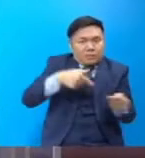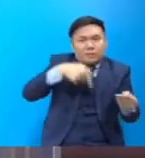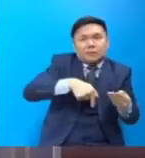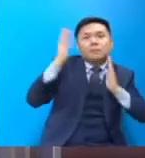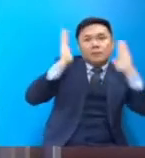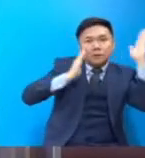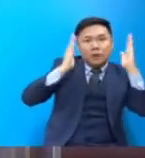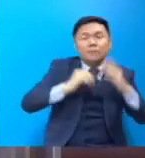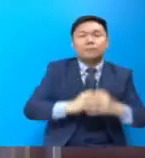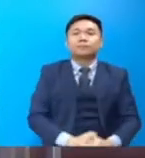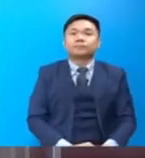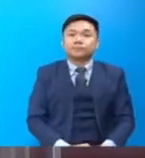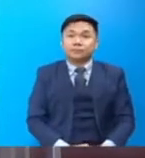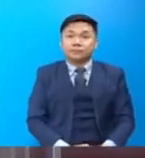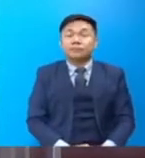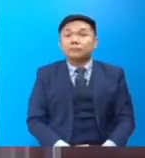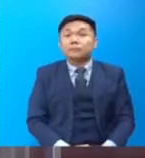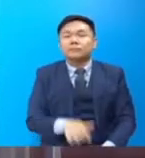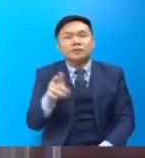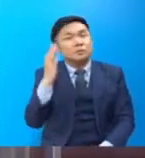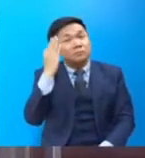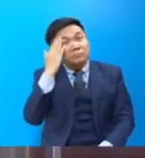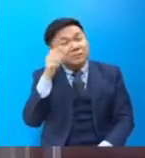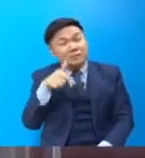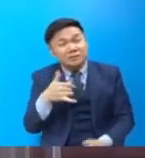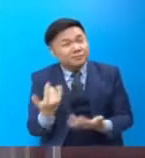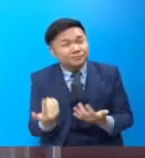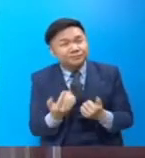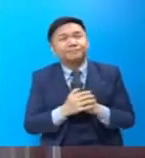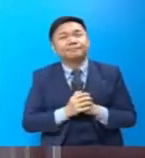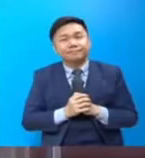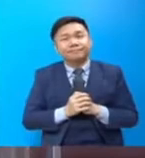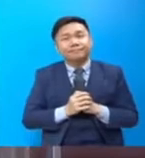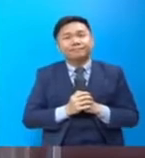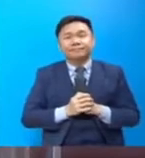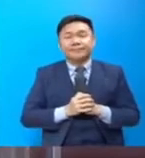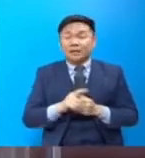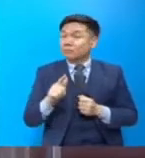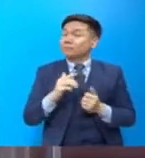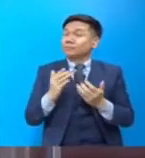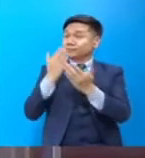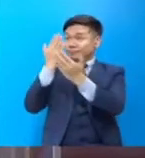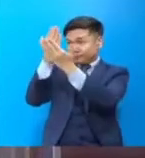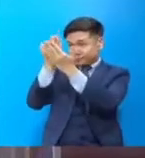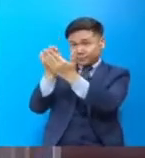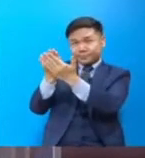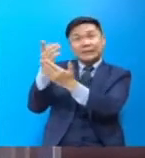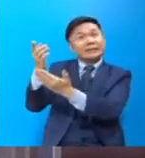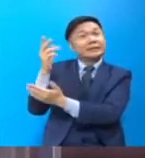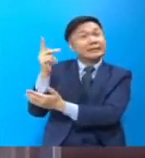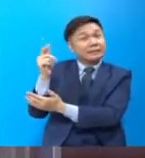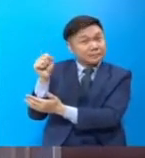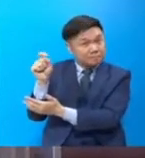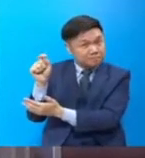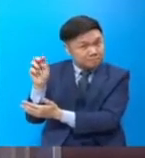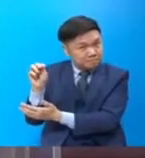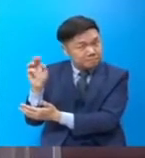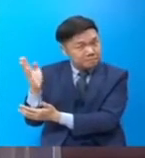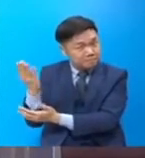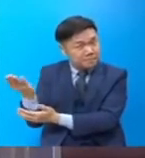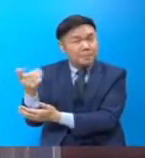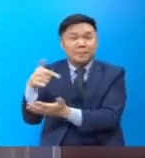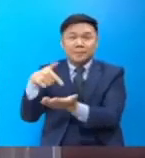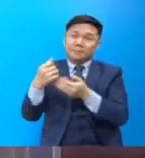mengambil kira disini Dimana saya mencadangkan kode kastam berkemungkinan